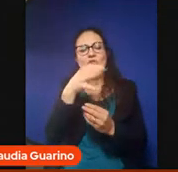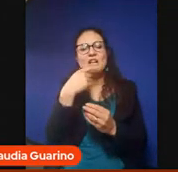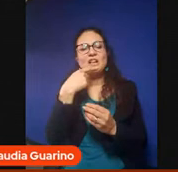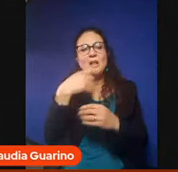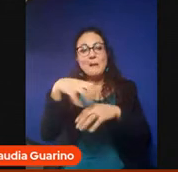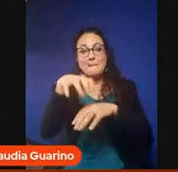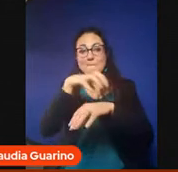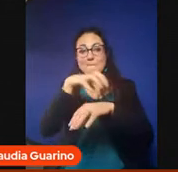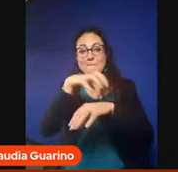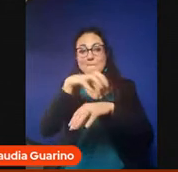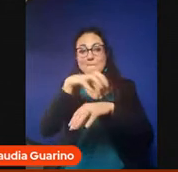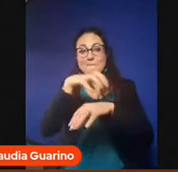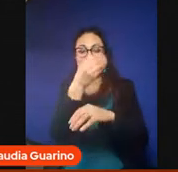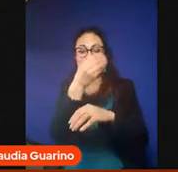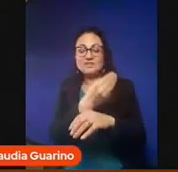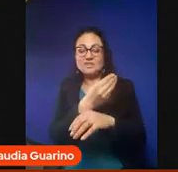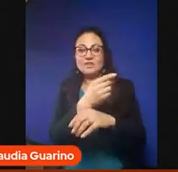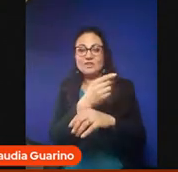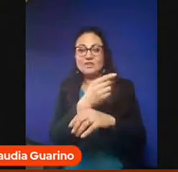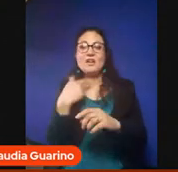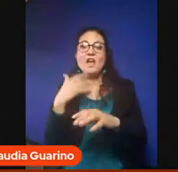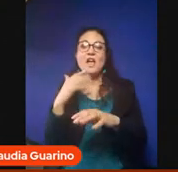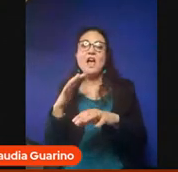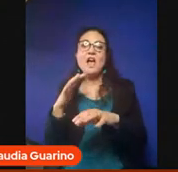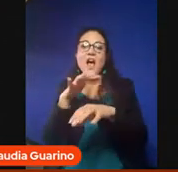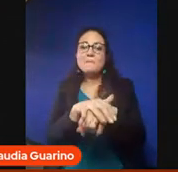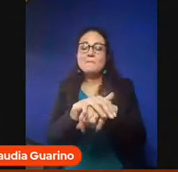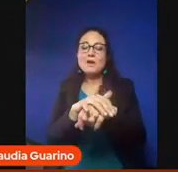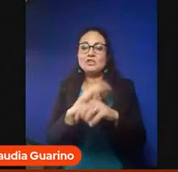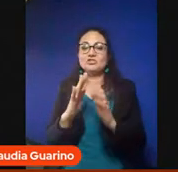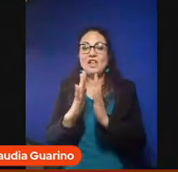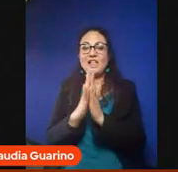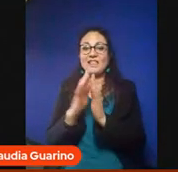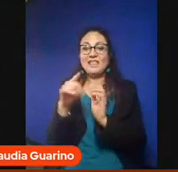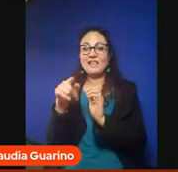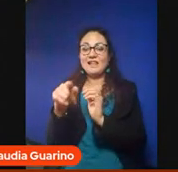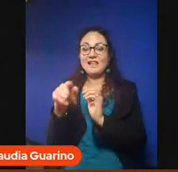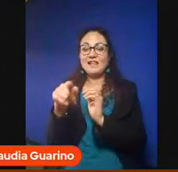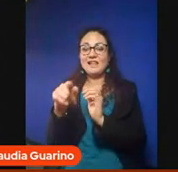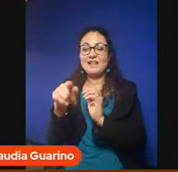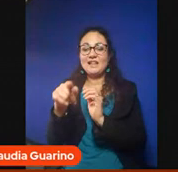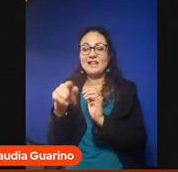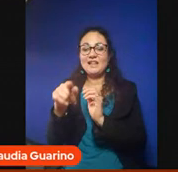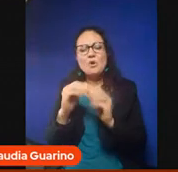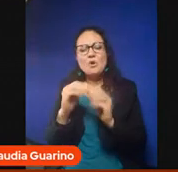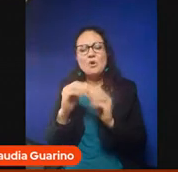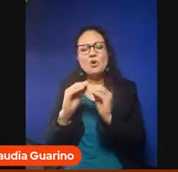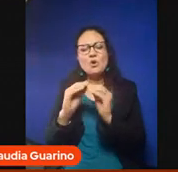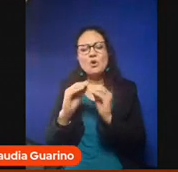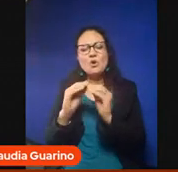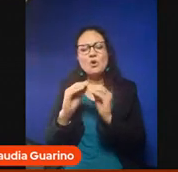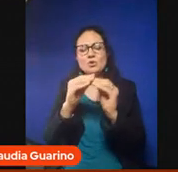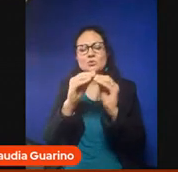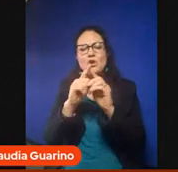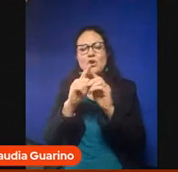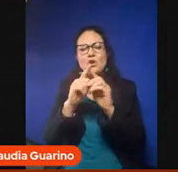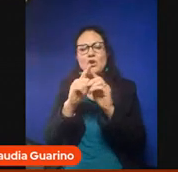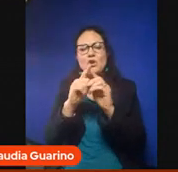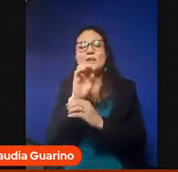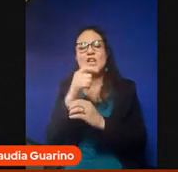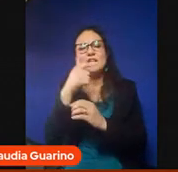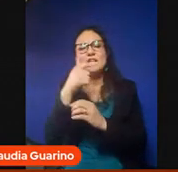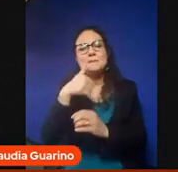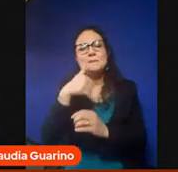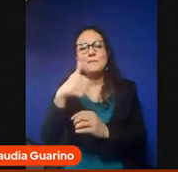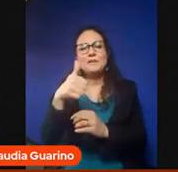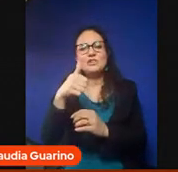Chiesa, di costruire momenti di formazione specifica in questa direzione. È giusto parlare di scuola, ma non più